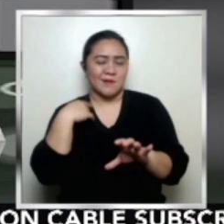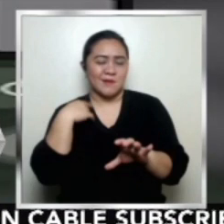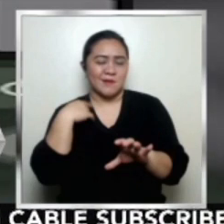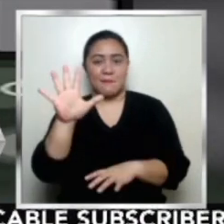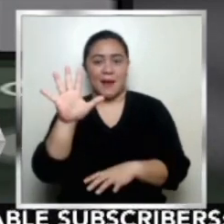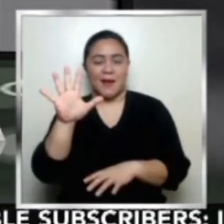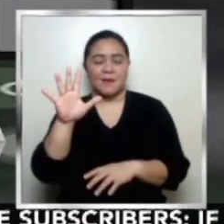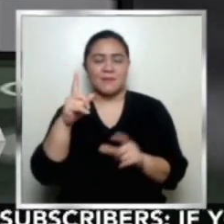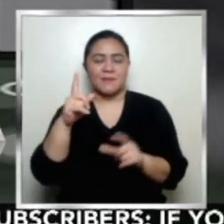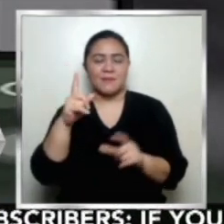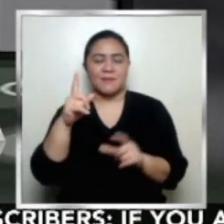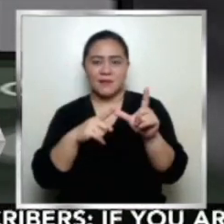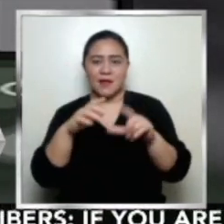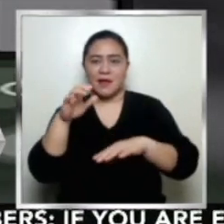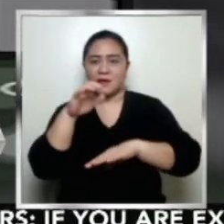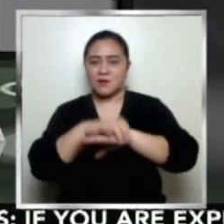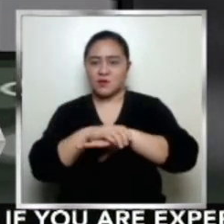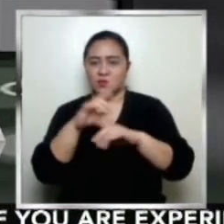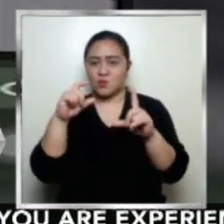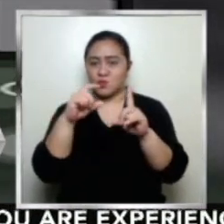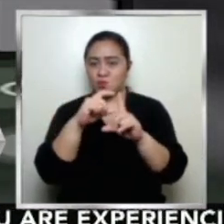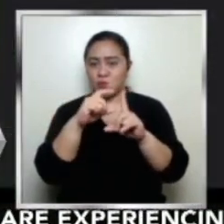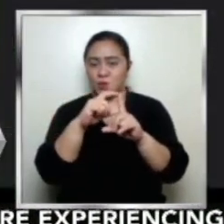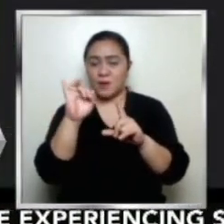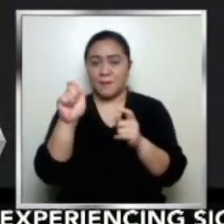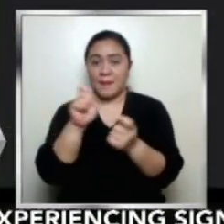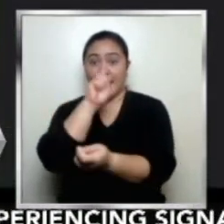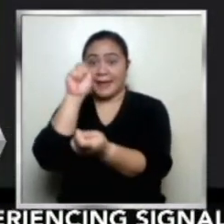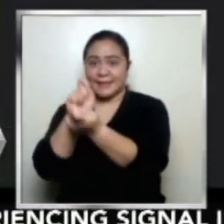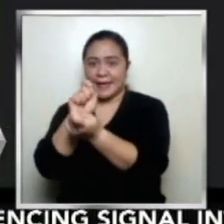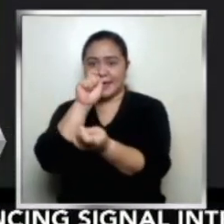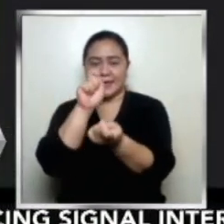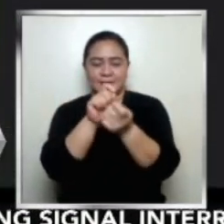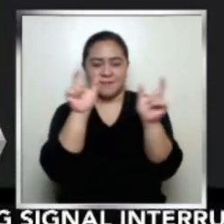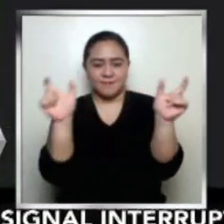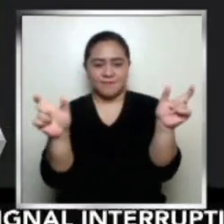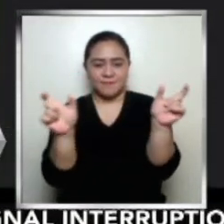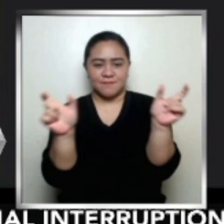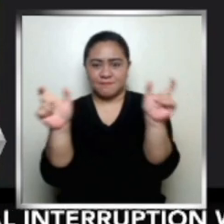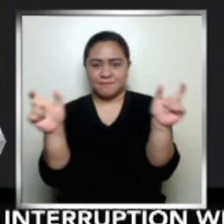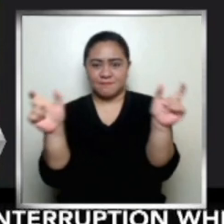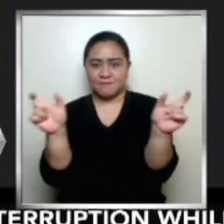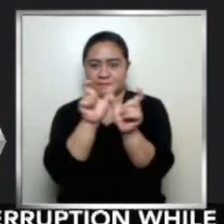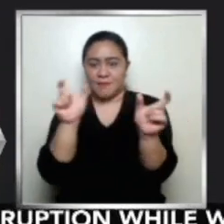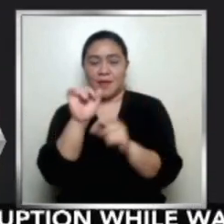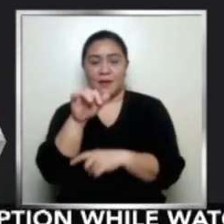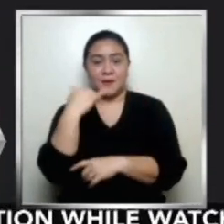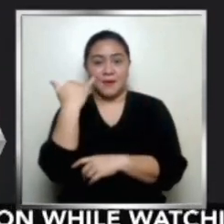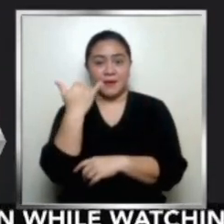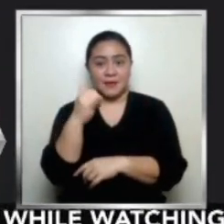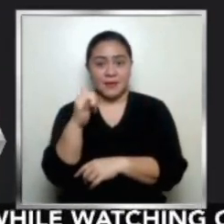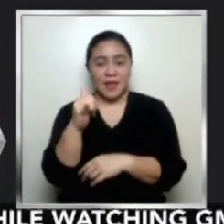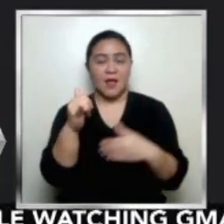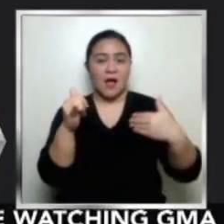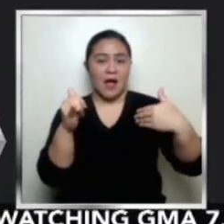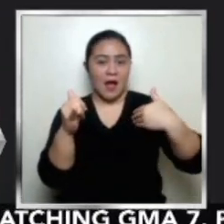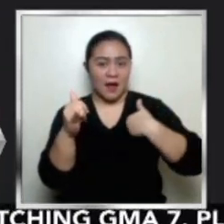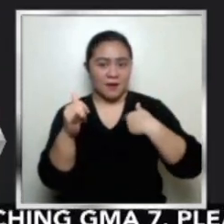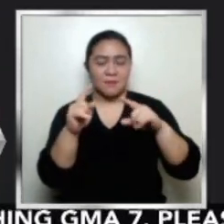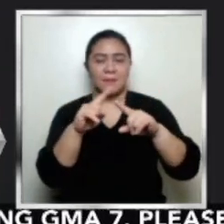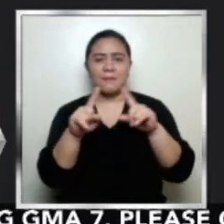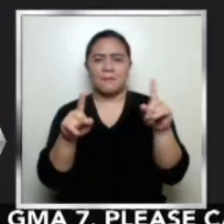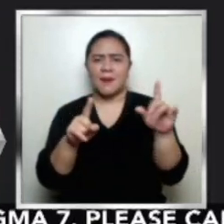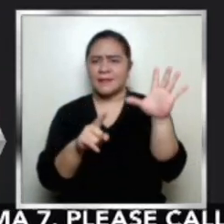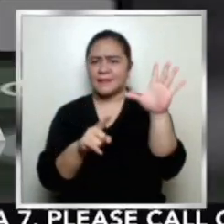green ang box kung sakto ang letra sa posisyon nito. Yellow kung may ganitong letra sa salita, pero kailangan mo uling hulaan kung saan